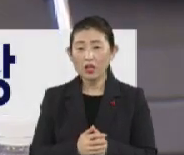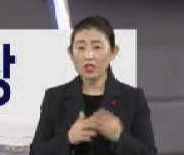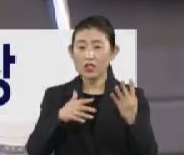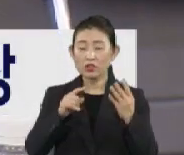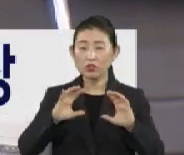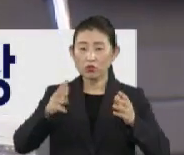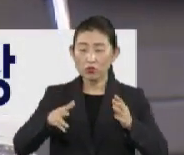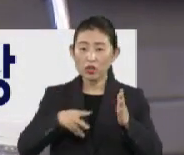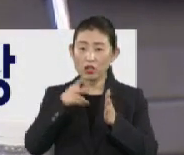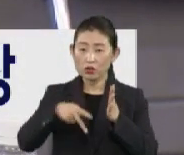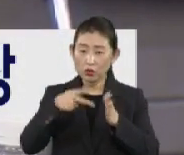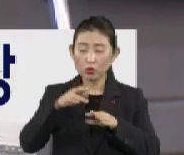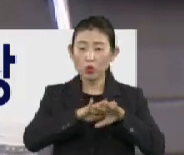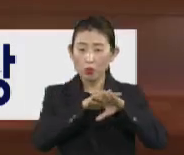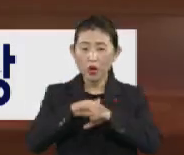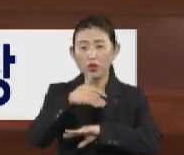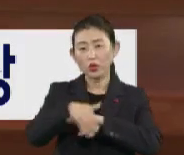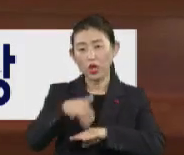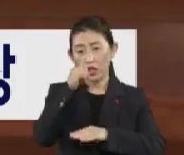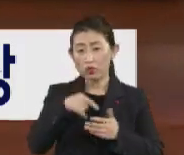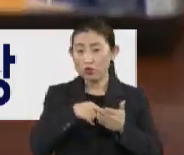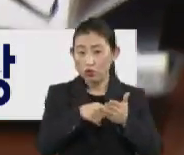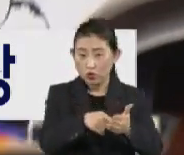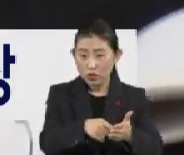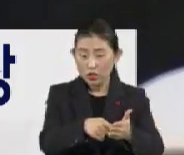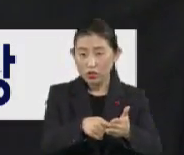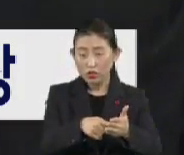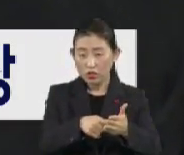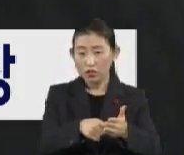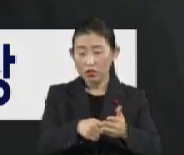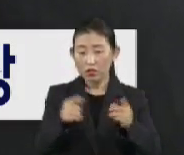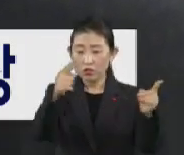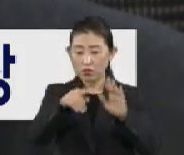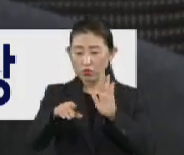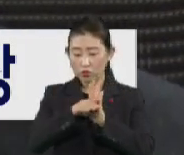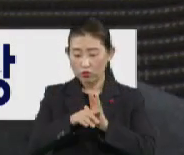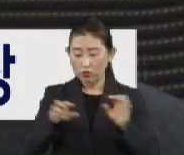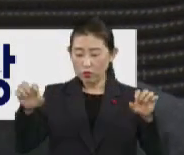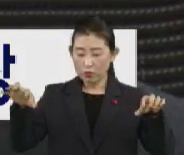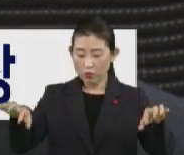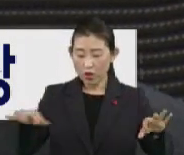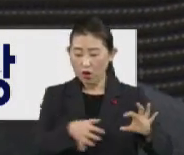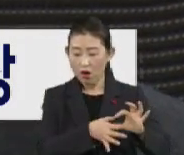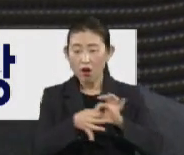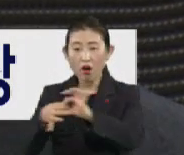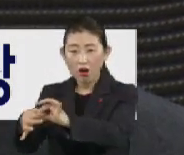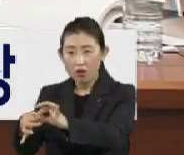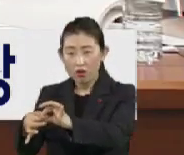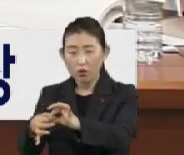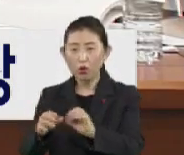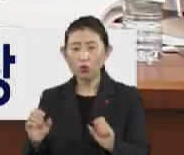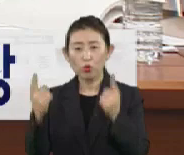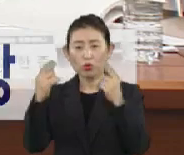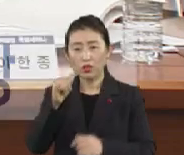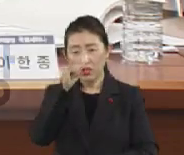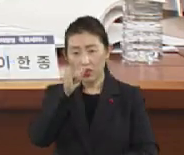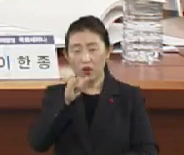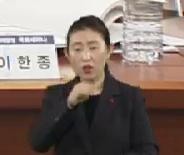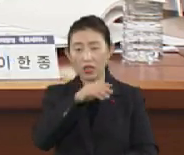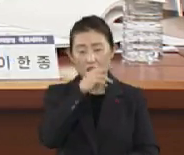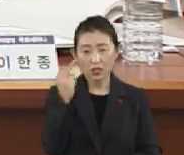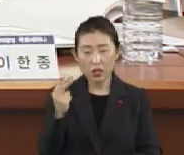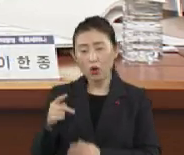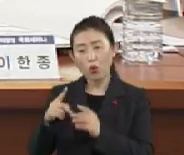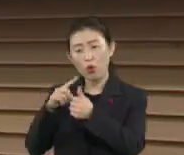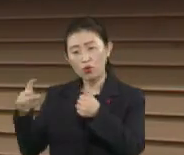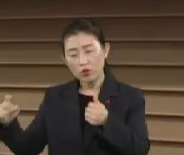4차 국가 철도망 구축 계획에 따라 추진하고 있는 중부권 동서횡단 철도와 노선이 일부 겹치는 데다 예산과 홍성이